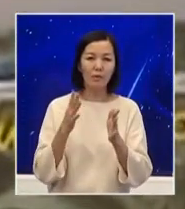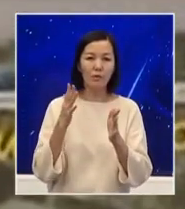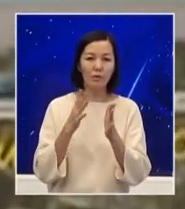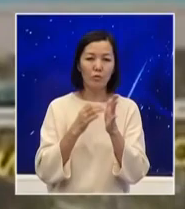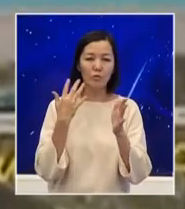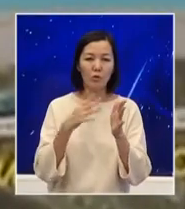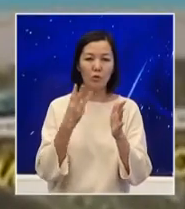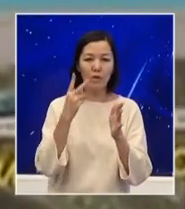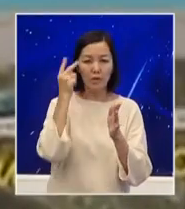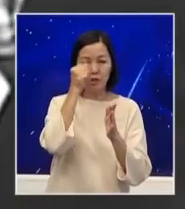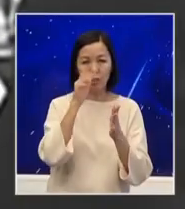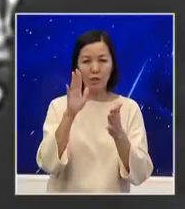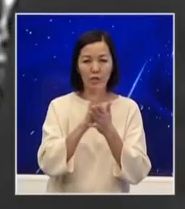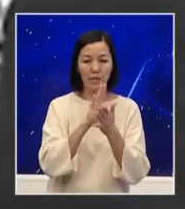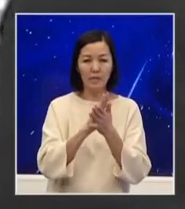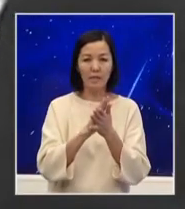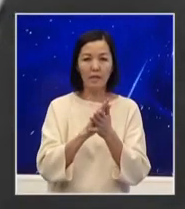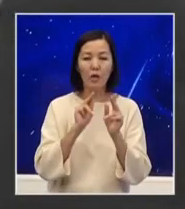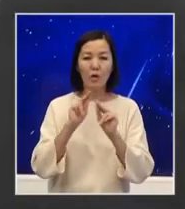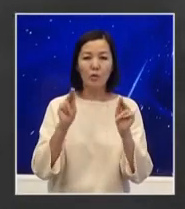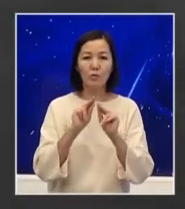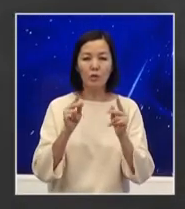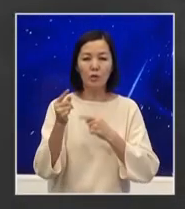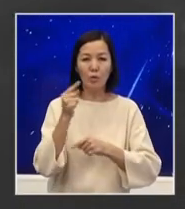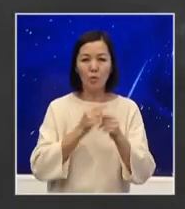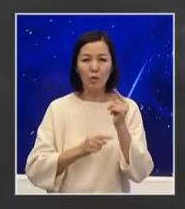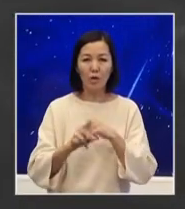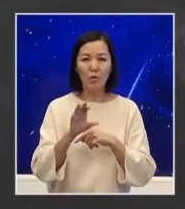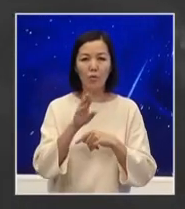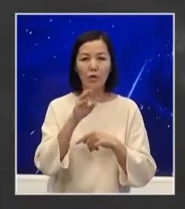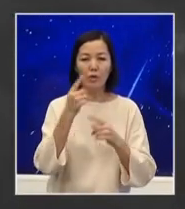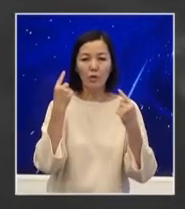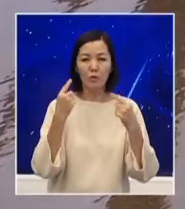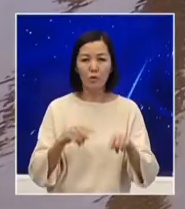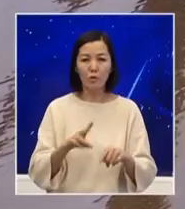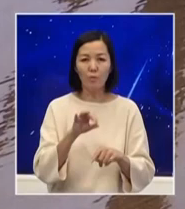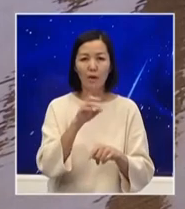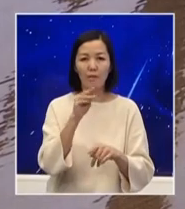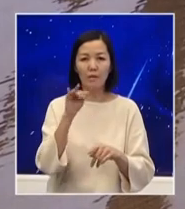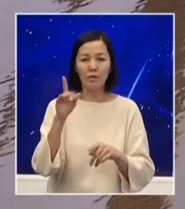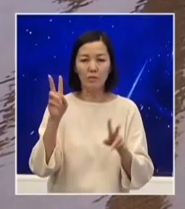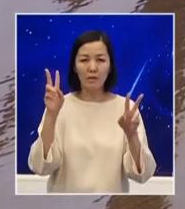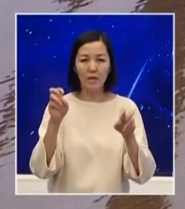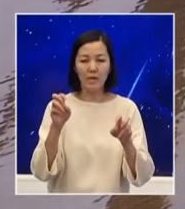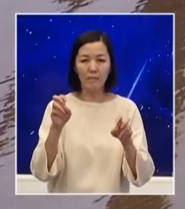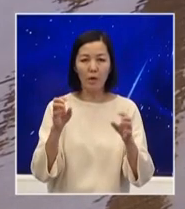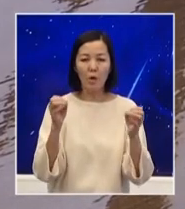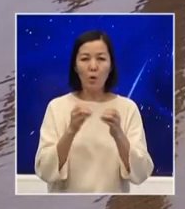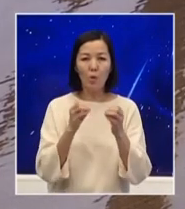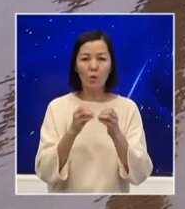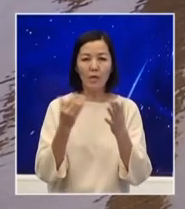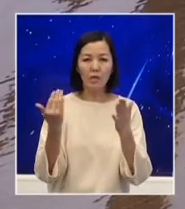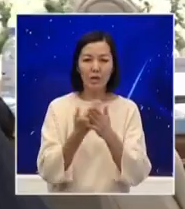жылы жарияланған. Жазушы артында ұстаздың оралуы, отырардың күйреуі, Махамбеттің жебесі сынды тағы да басқа 10-нан астам